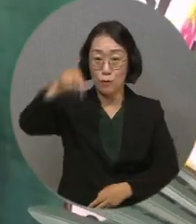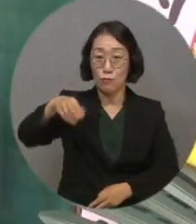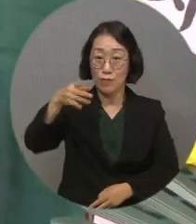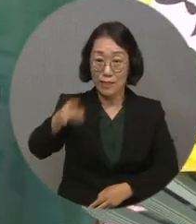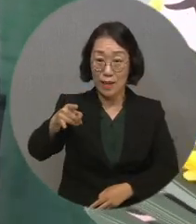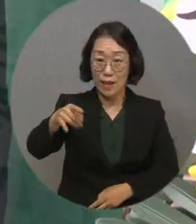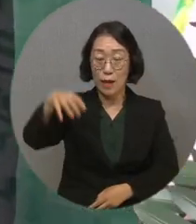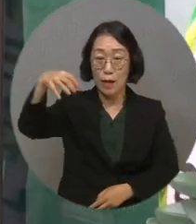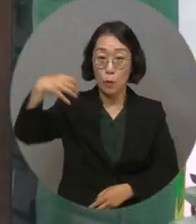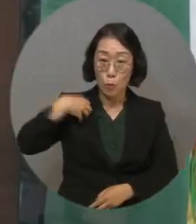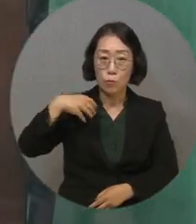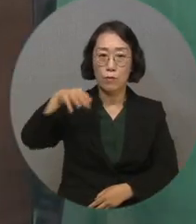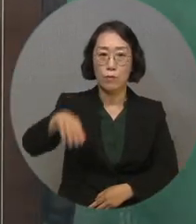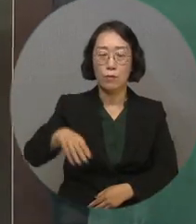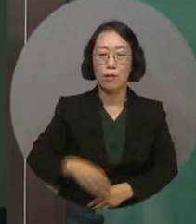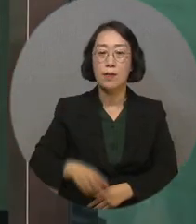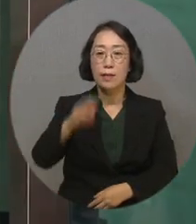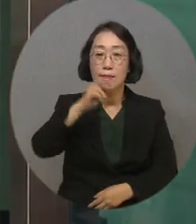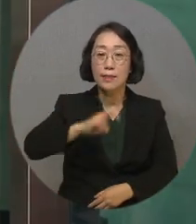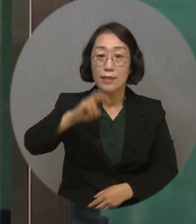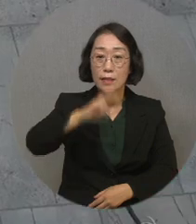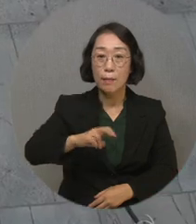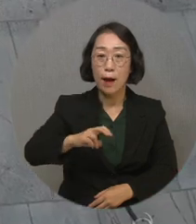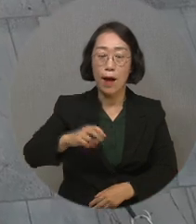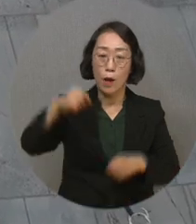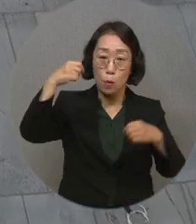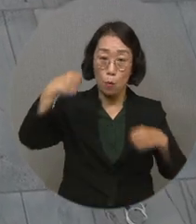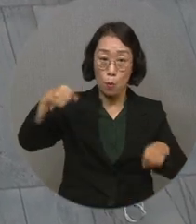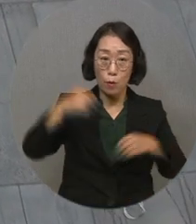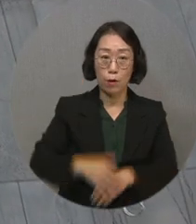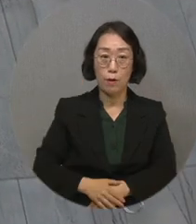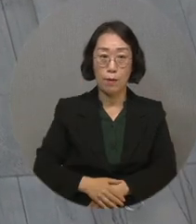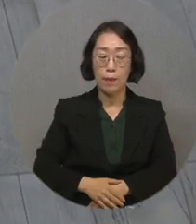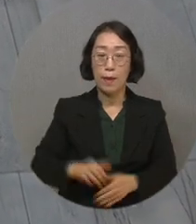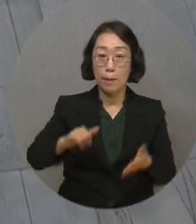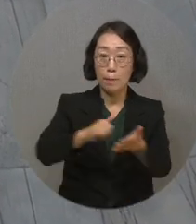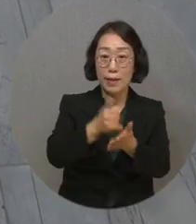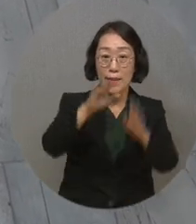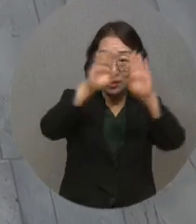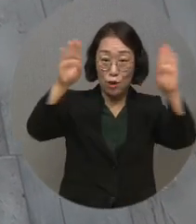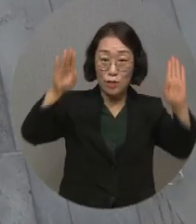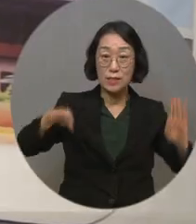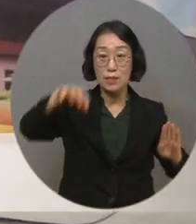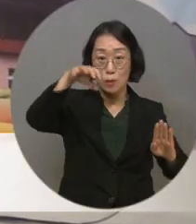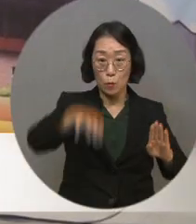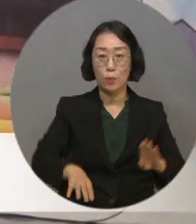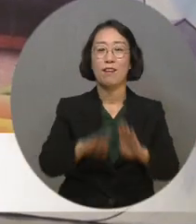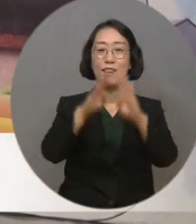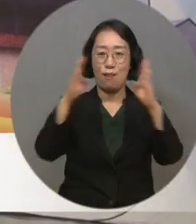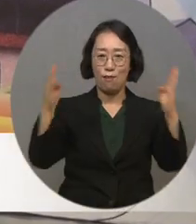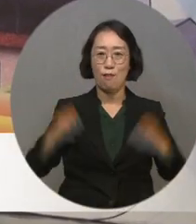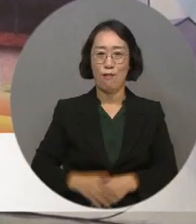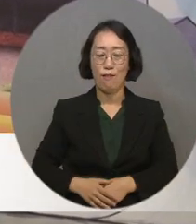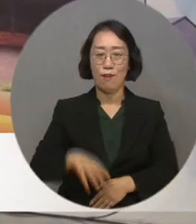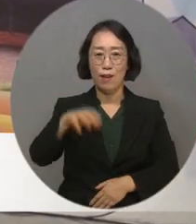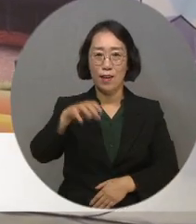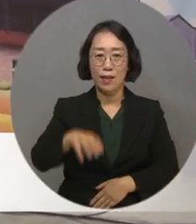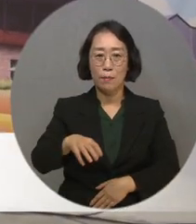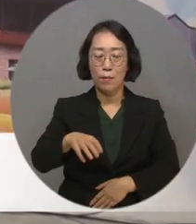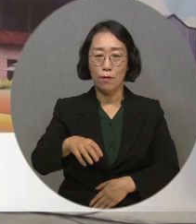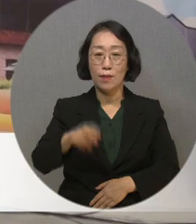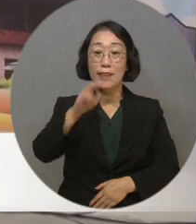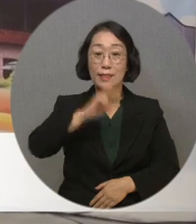음악회 터치터치 클래식 콘서트가 남면 아름다운 비행 전시관에서 진행되었습니다. 이번 터치터치